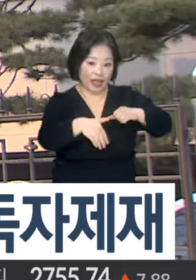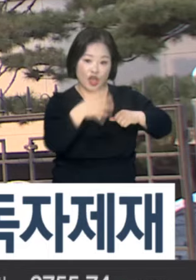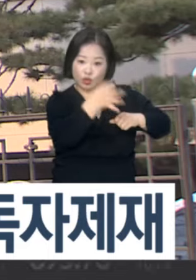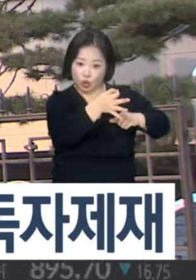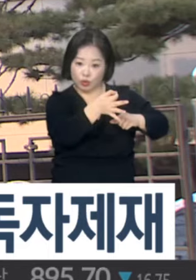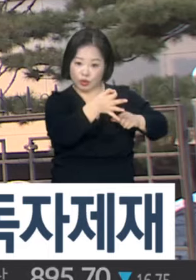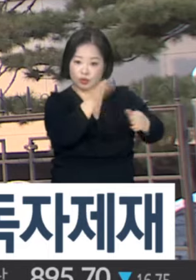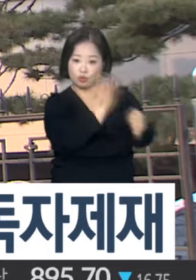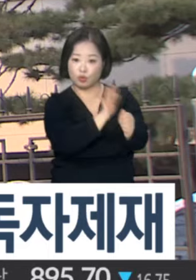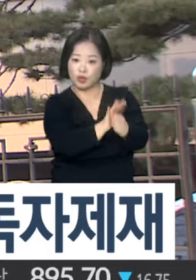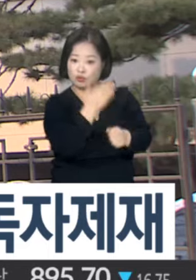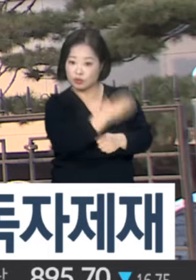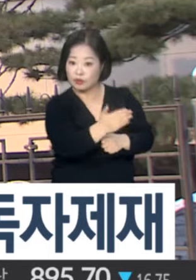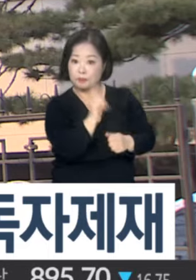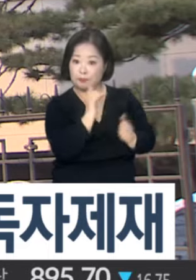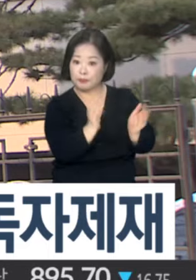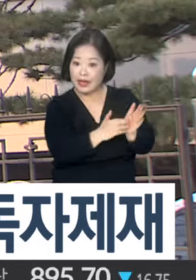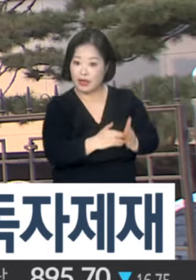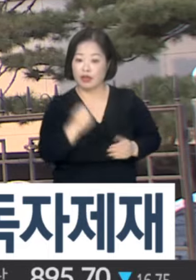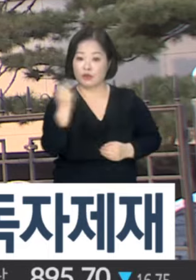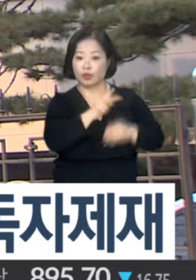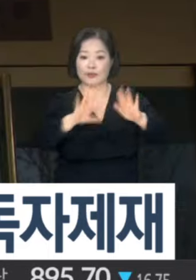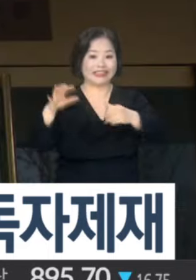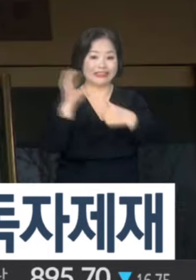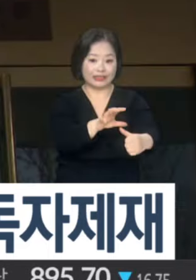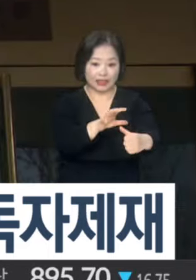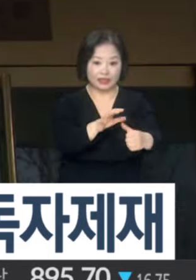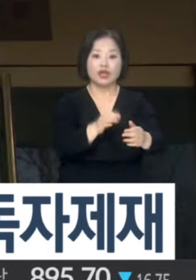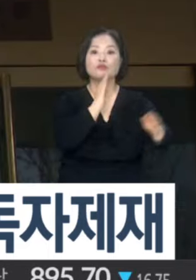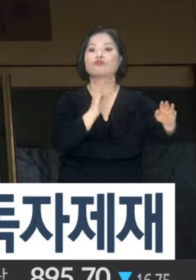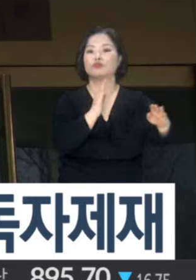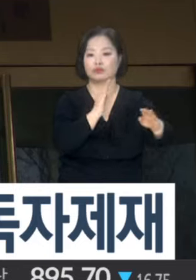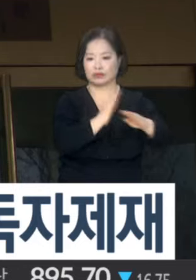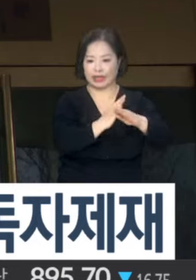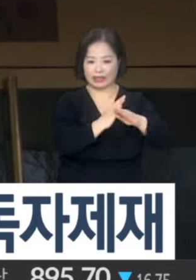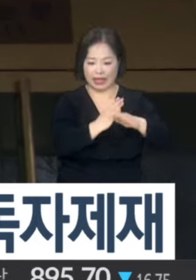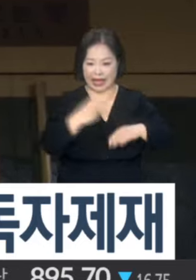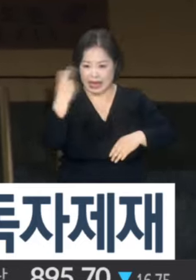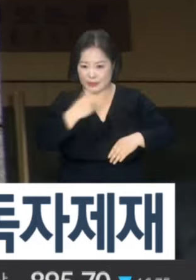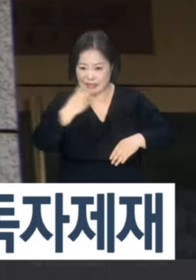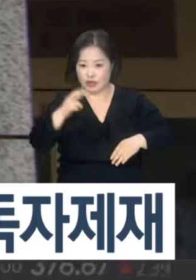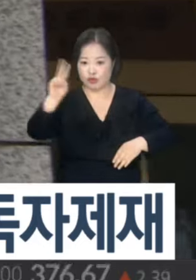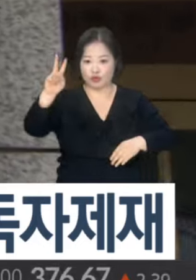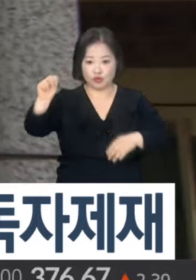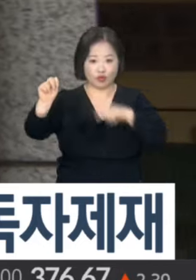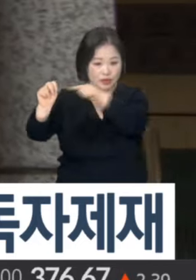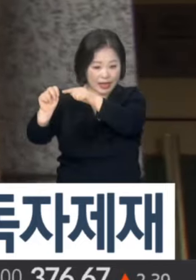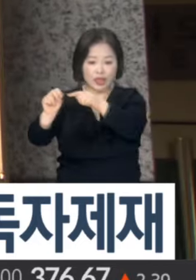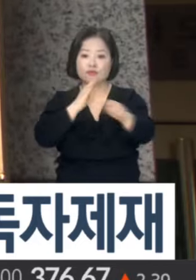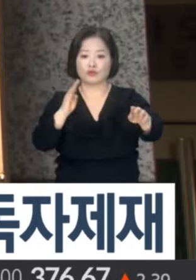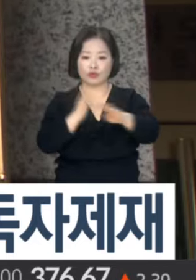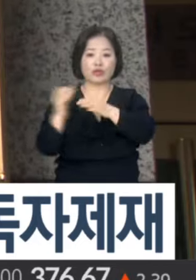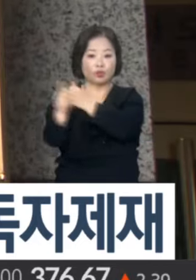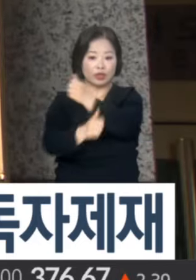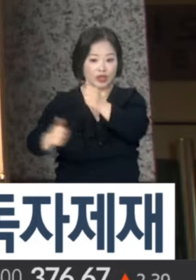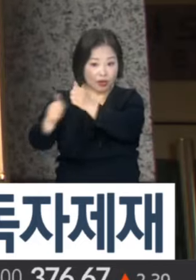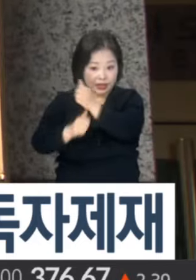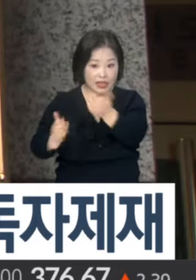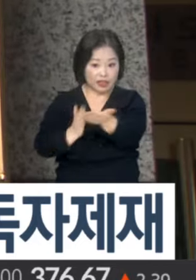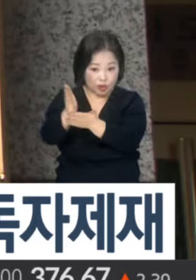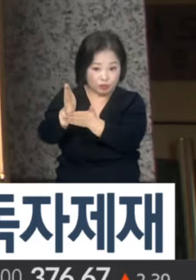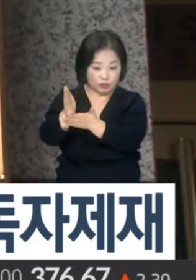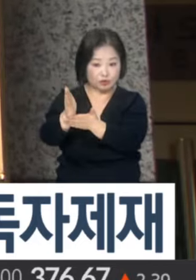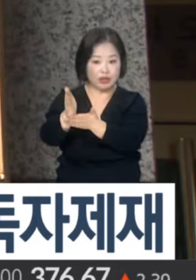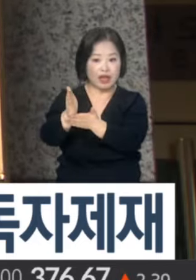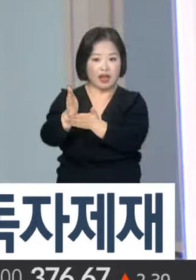조달해 왔다고 지적했습니다 이번 제재는 대북 제재 이행을 감시하는 유 안보리 대북 제재 위원회 전문가